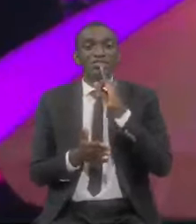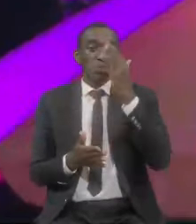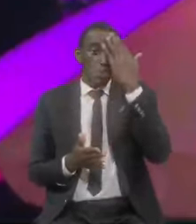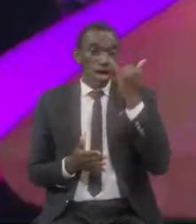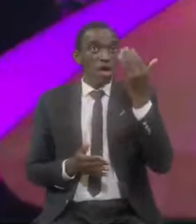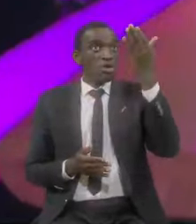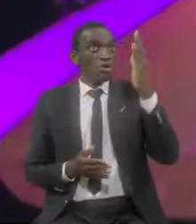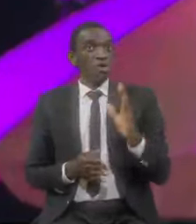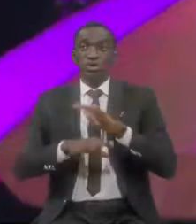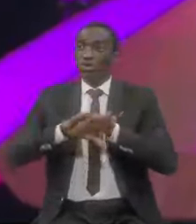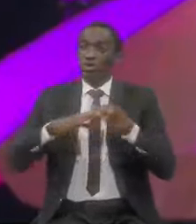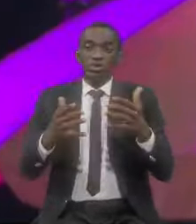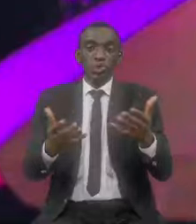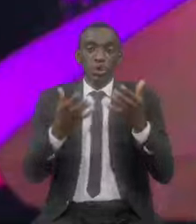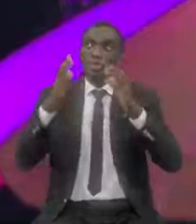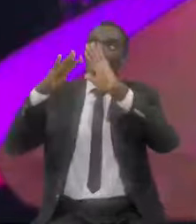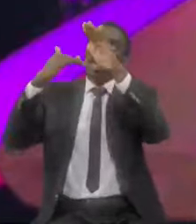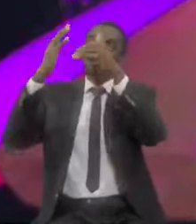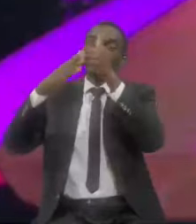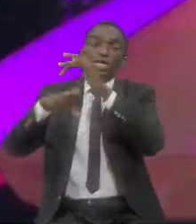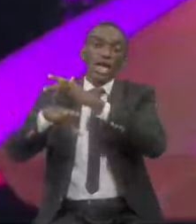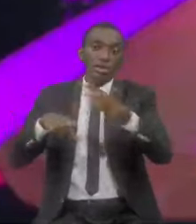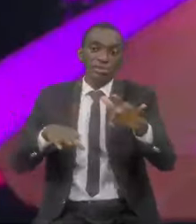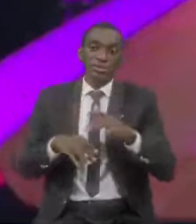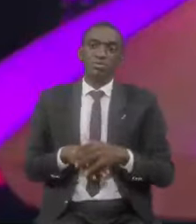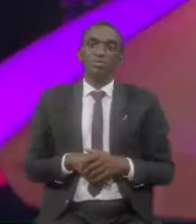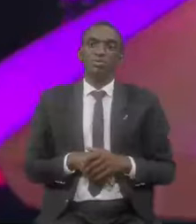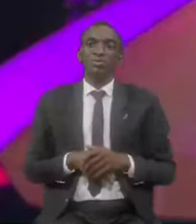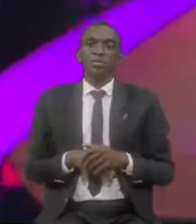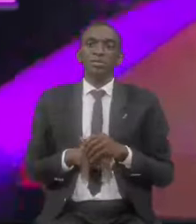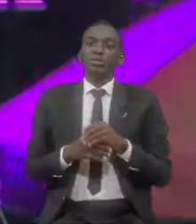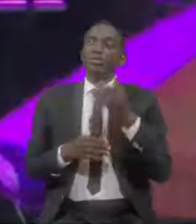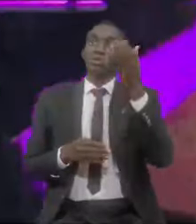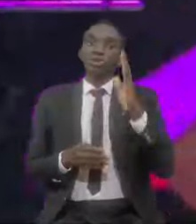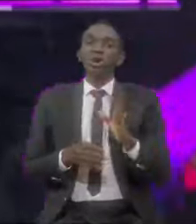Et Dieu ne veut pas que le ciel soit vide.